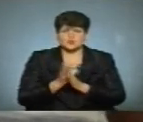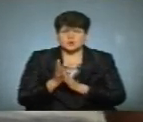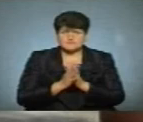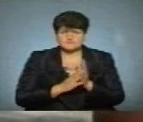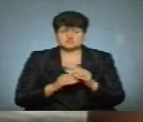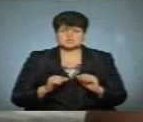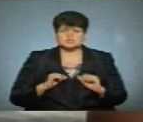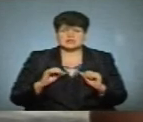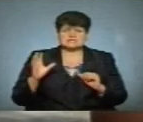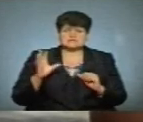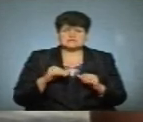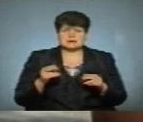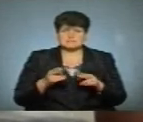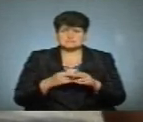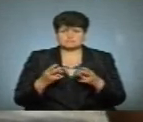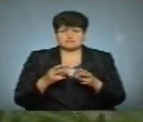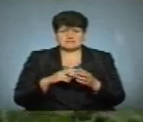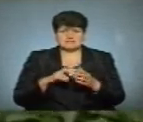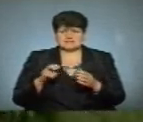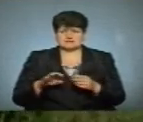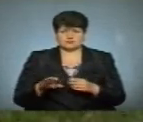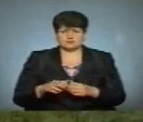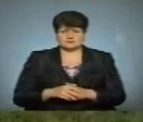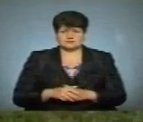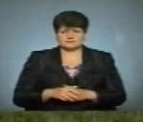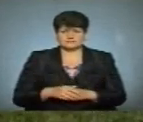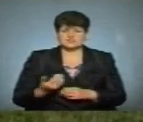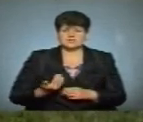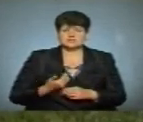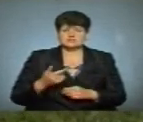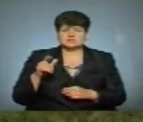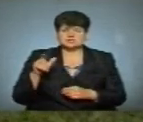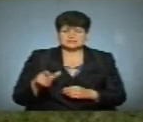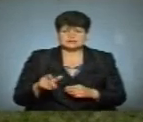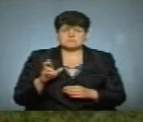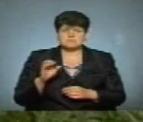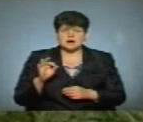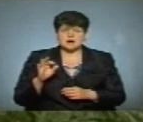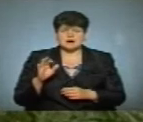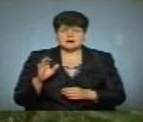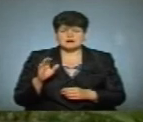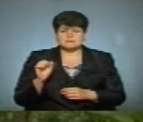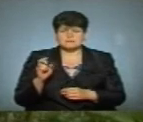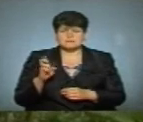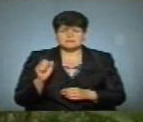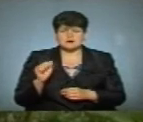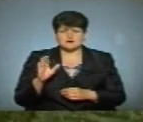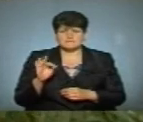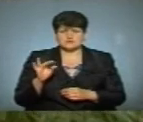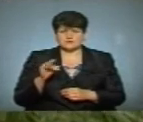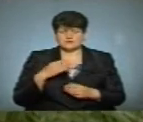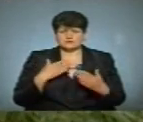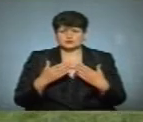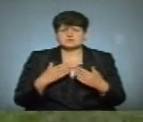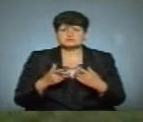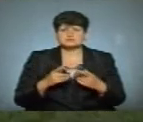стараються взагалі без потреби не виходити. Житель Баворова Роман Алексевич розповів, як ставиться до посилення